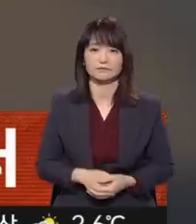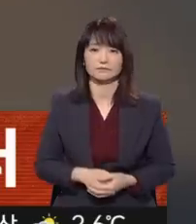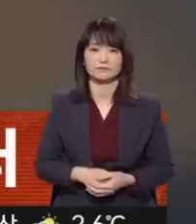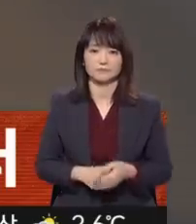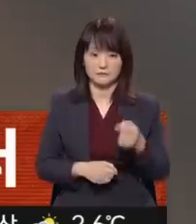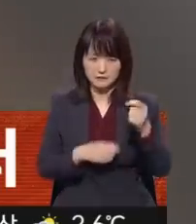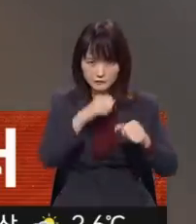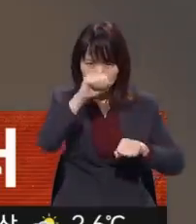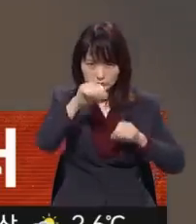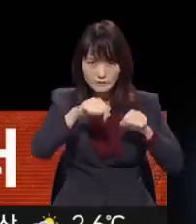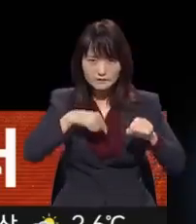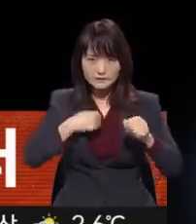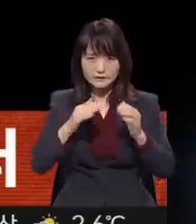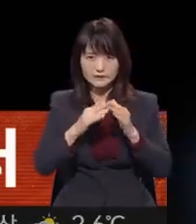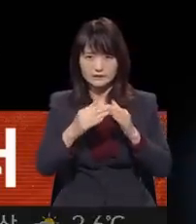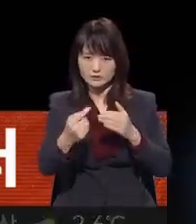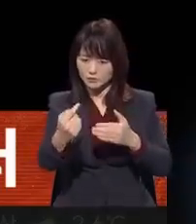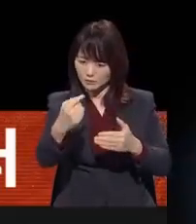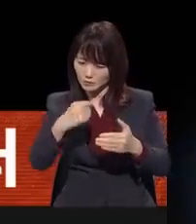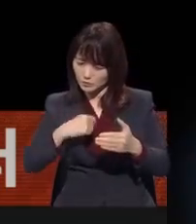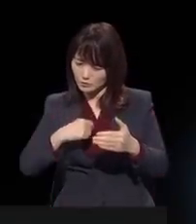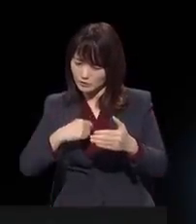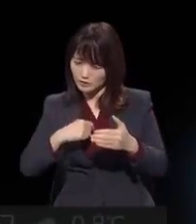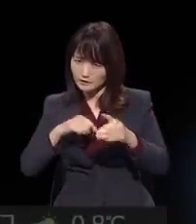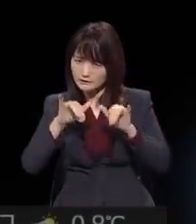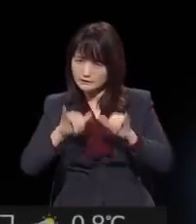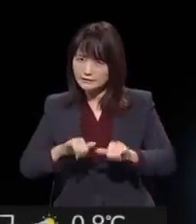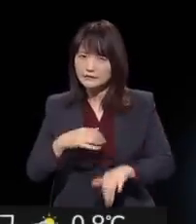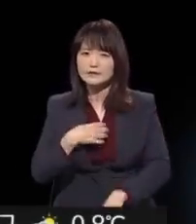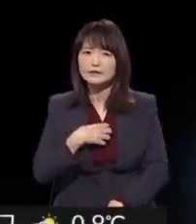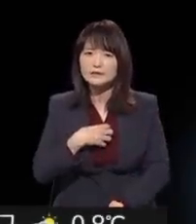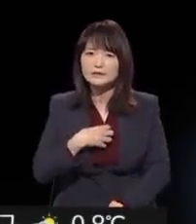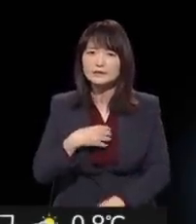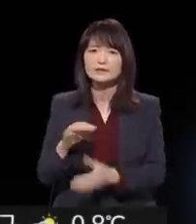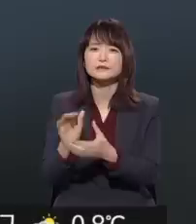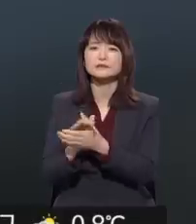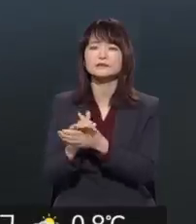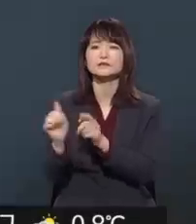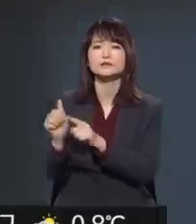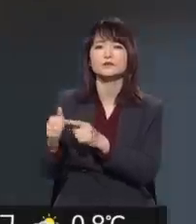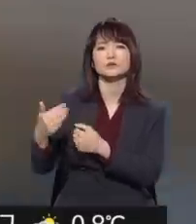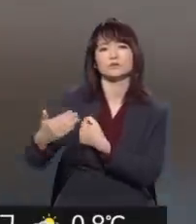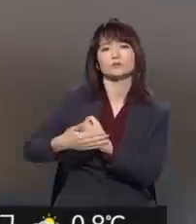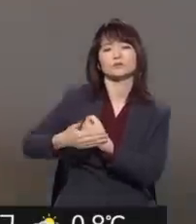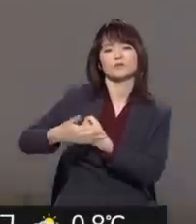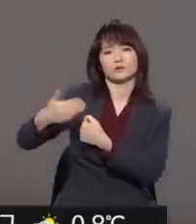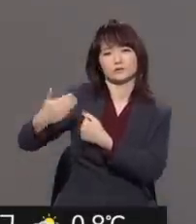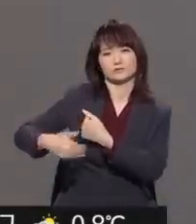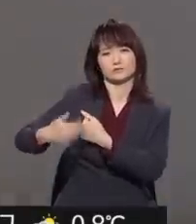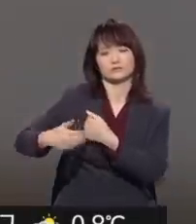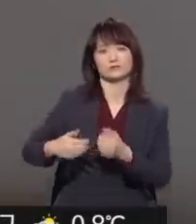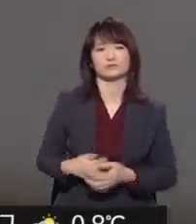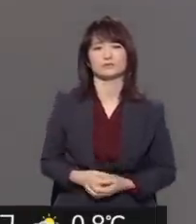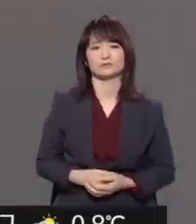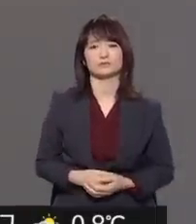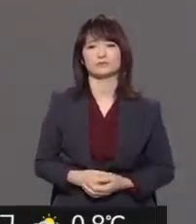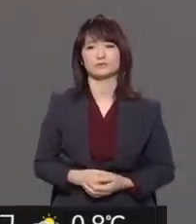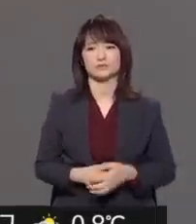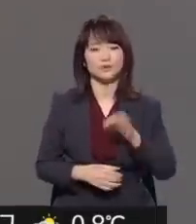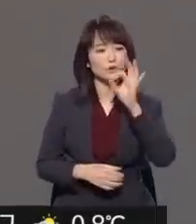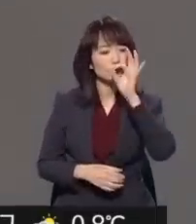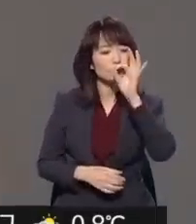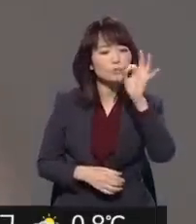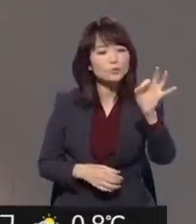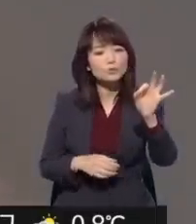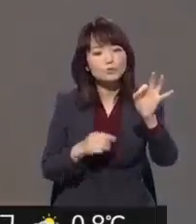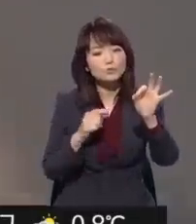작은 동물들이 자신의 집에 있는 건 아닐까 걱정을 했습니다. 친구인 카일리에게 도움을 청하기도 했습니다. 하지만 다행히 구멍 안에서 얼굴을